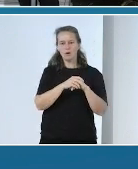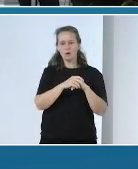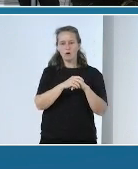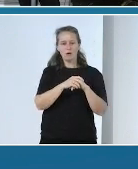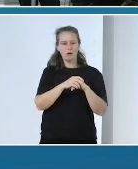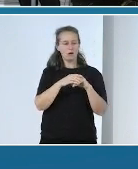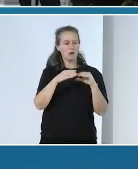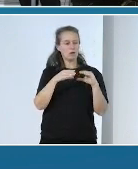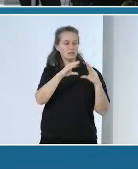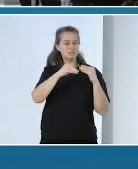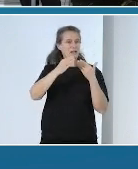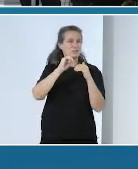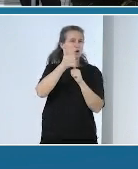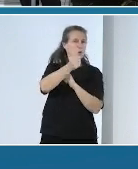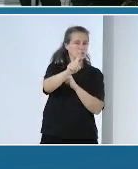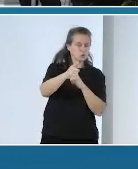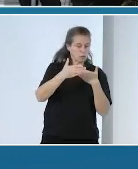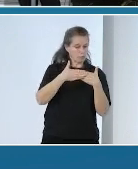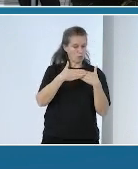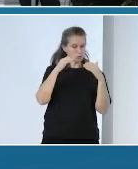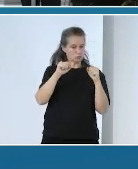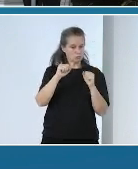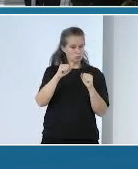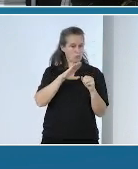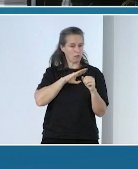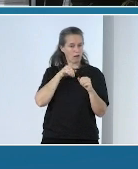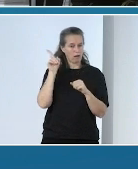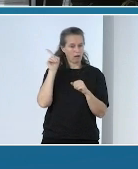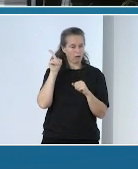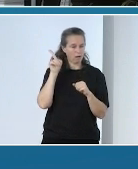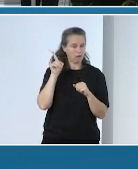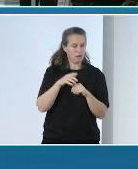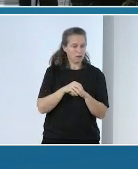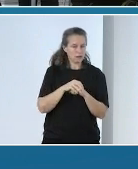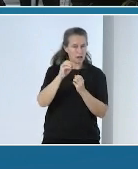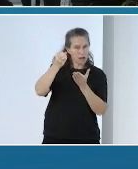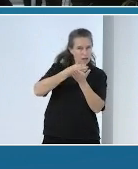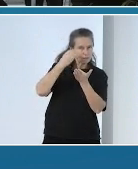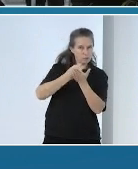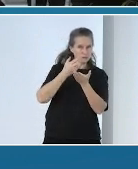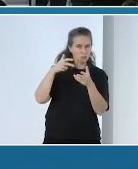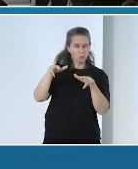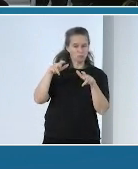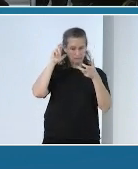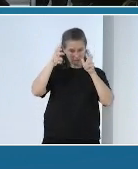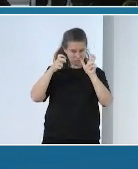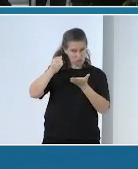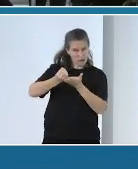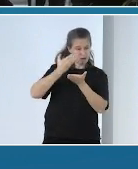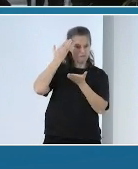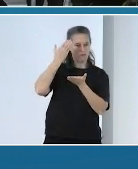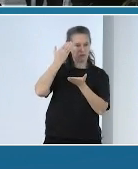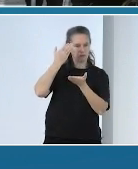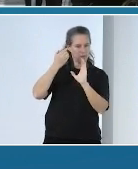Pas l'espace lointain, mais l'espace proche. Et c'est grâce aux informations vestibulaires qui arrivent sur ce cortex